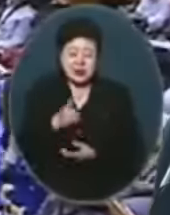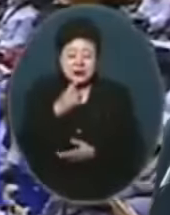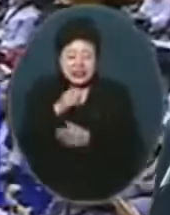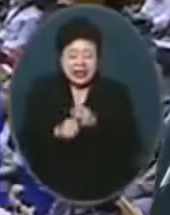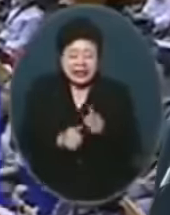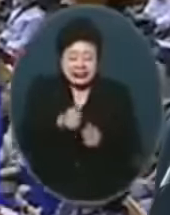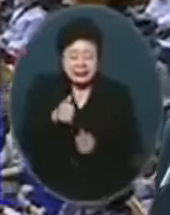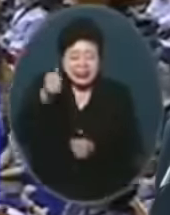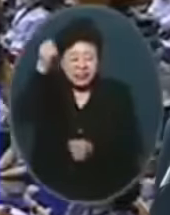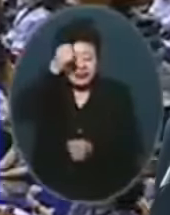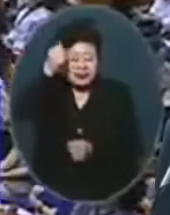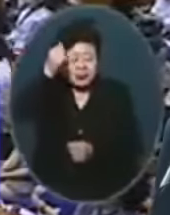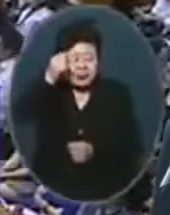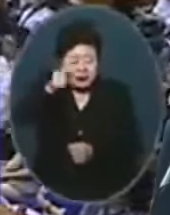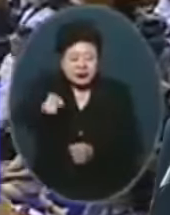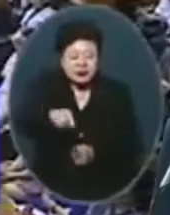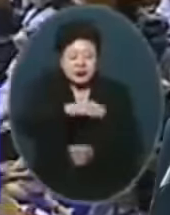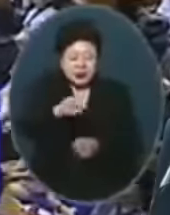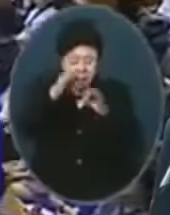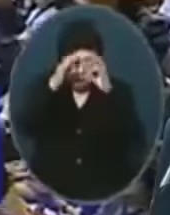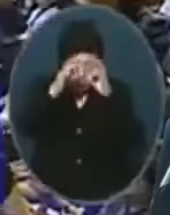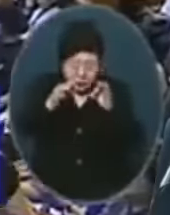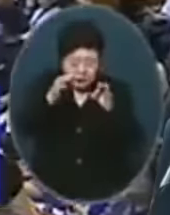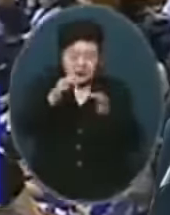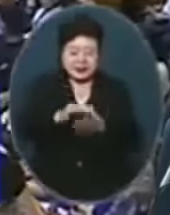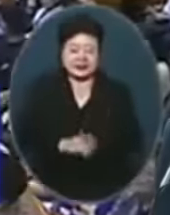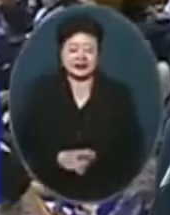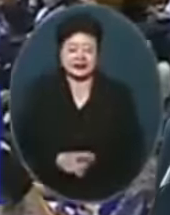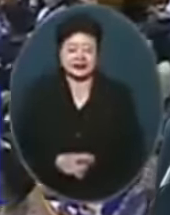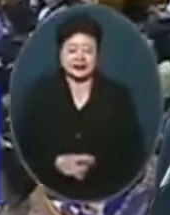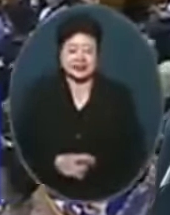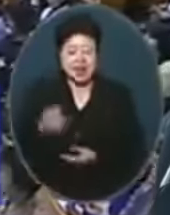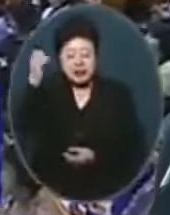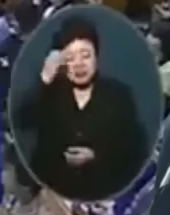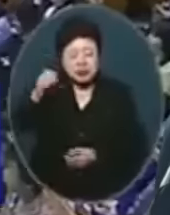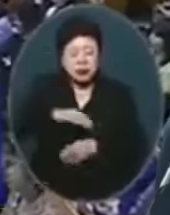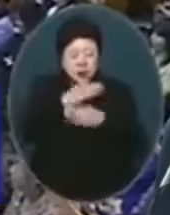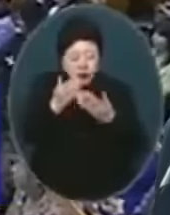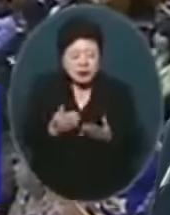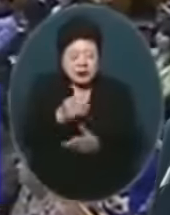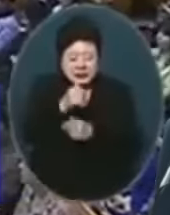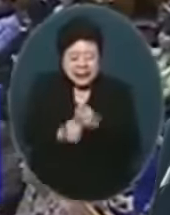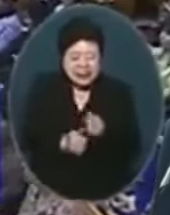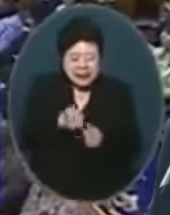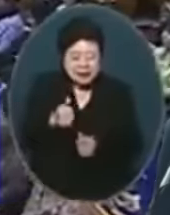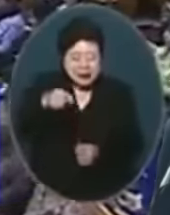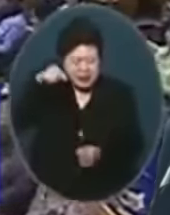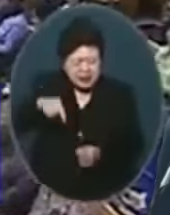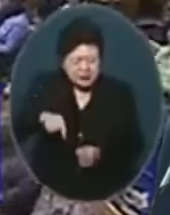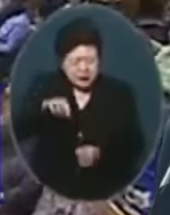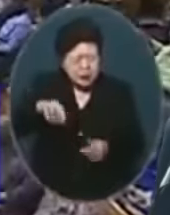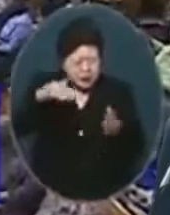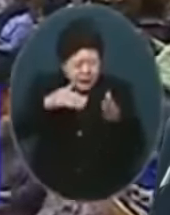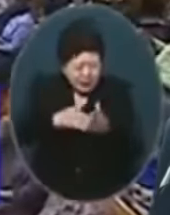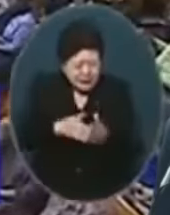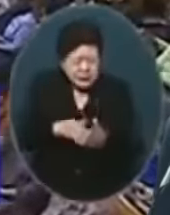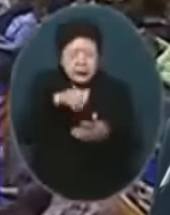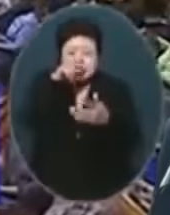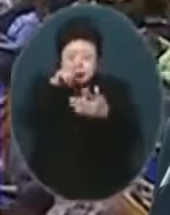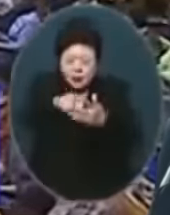오직 하나님이 성령으로 이것을 우리에게 보이셨으니 성령은 모든 것 곧 하나님의 깊은 것까지도